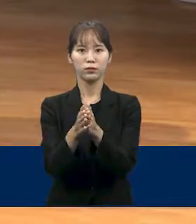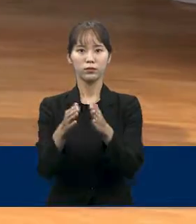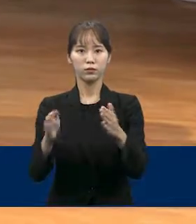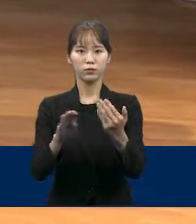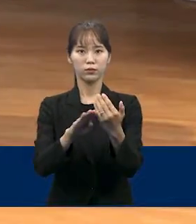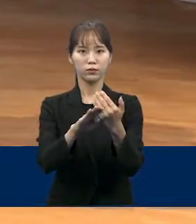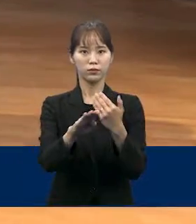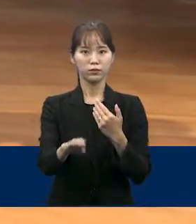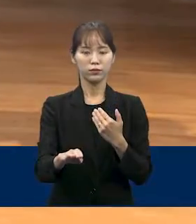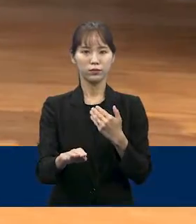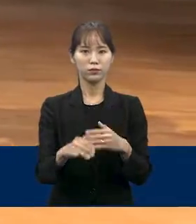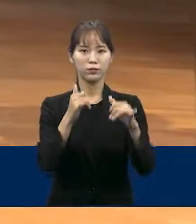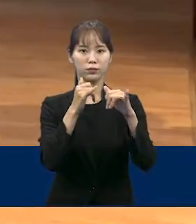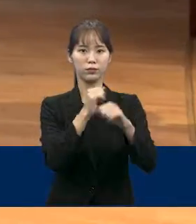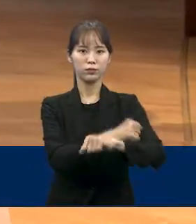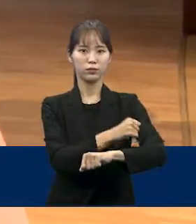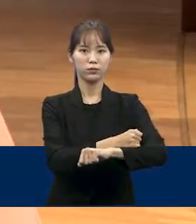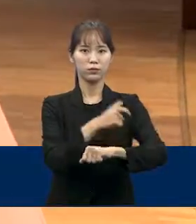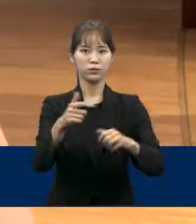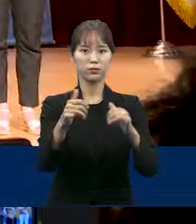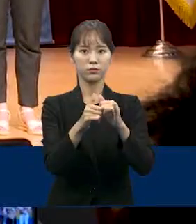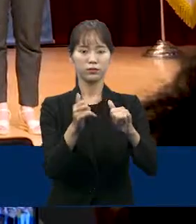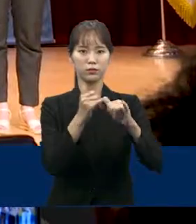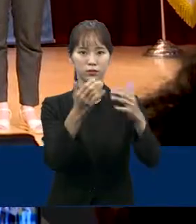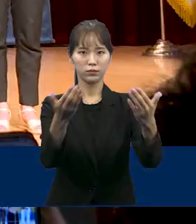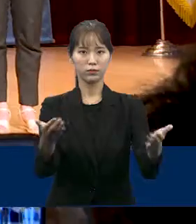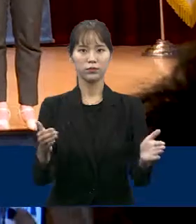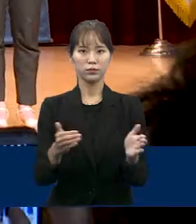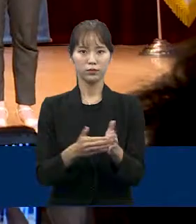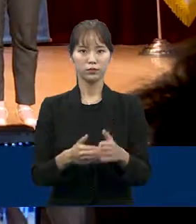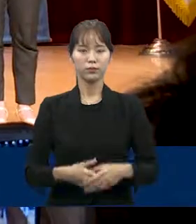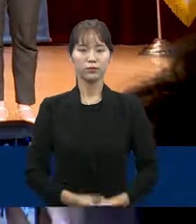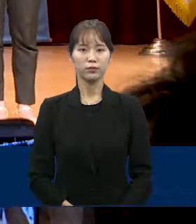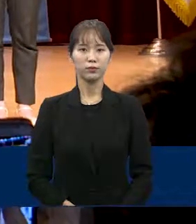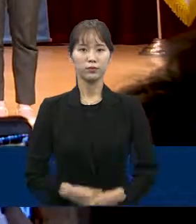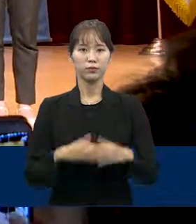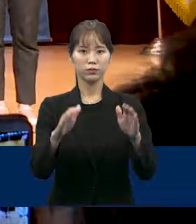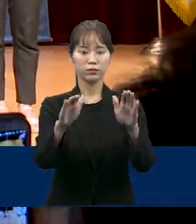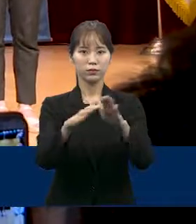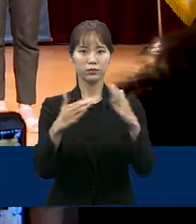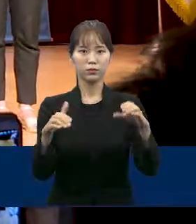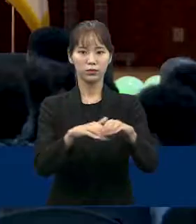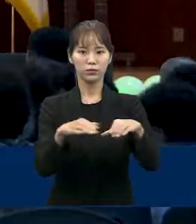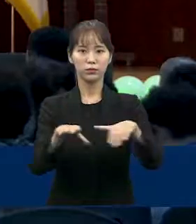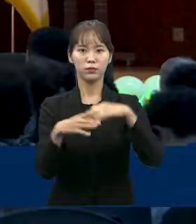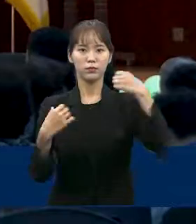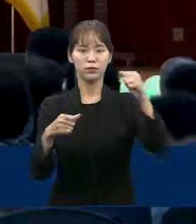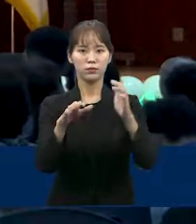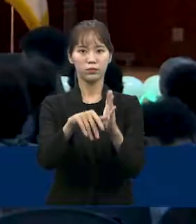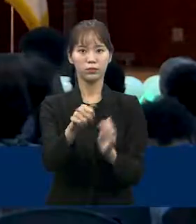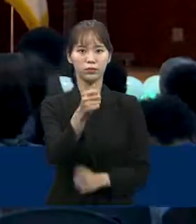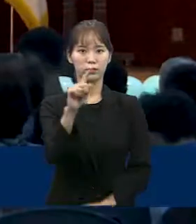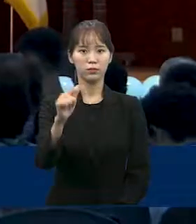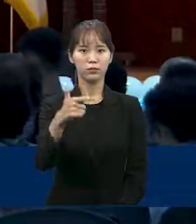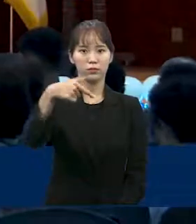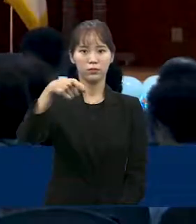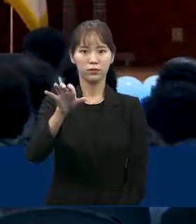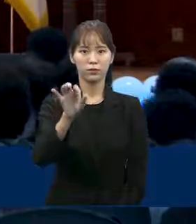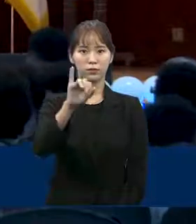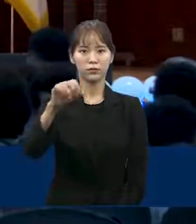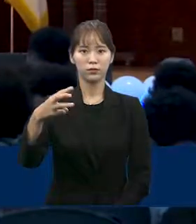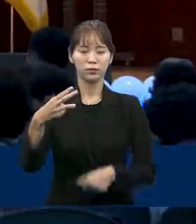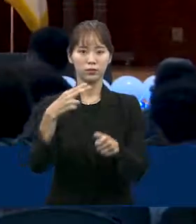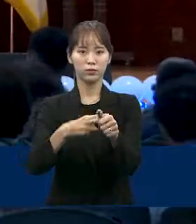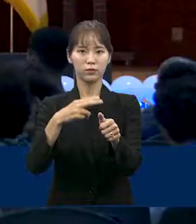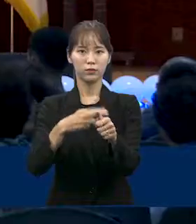시작으로 양성평등 유공 구민 9명에 대한 시상에 진행됐으며 이어 열린 문화 공연에서는 한광일 강사와